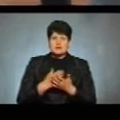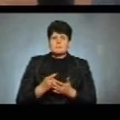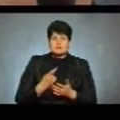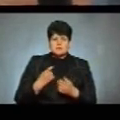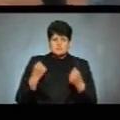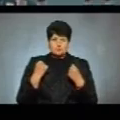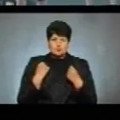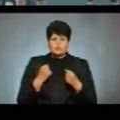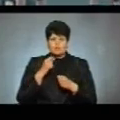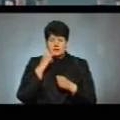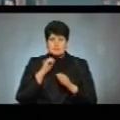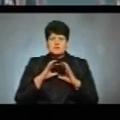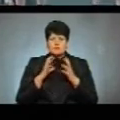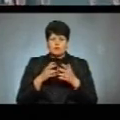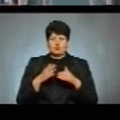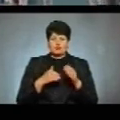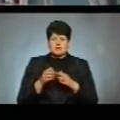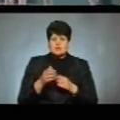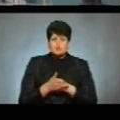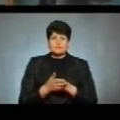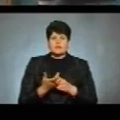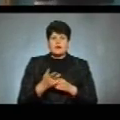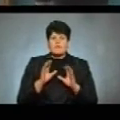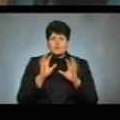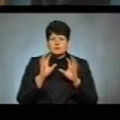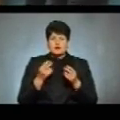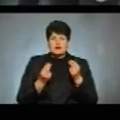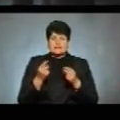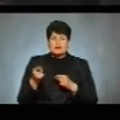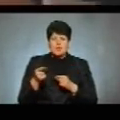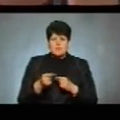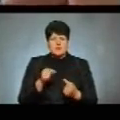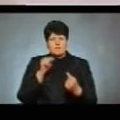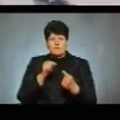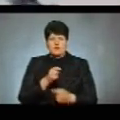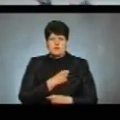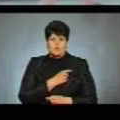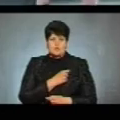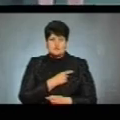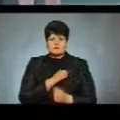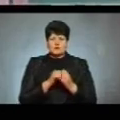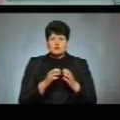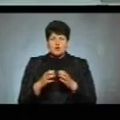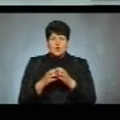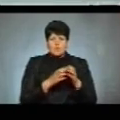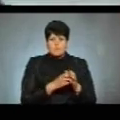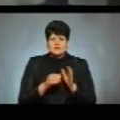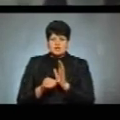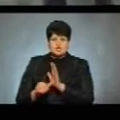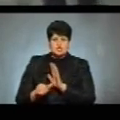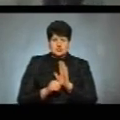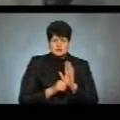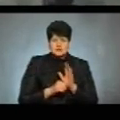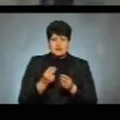України міжнародного класу. На волейбольному майданчику грають тернополяни проти одеситів. Від кожної команди по 6 гравців.